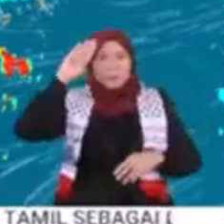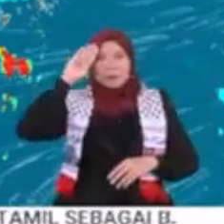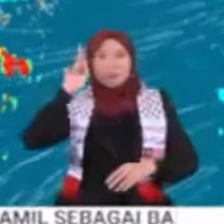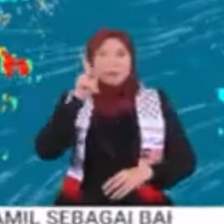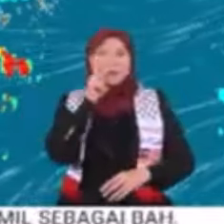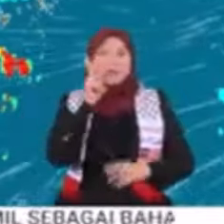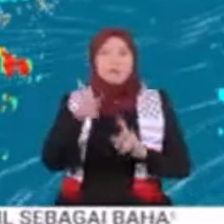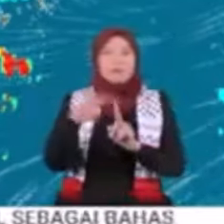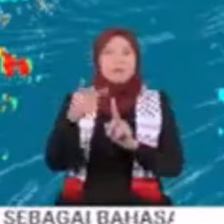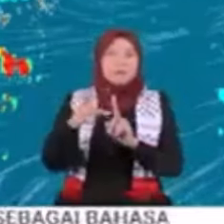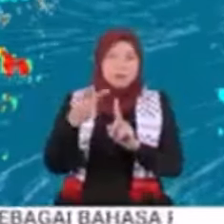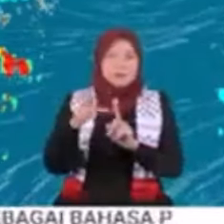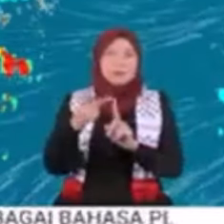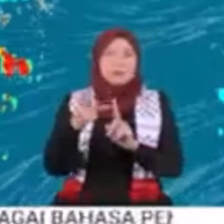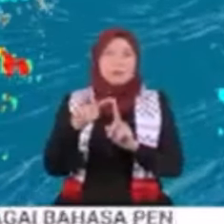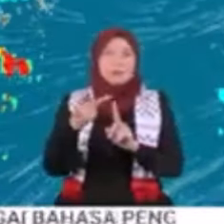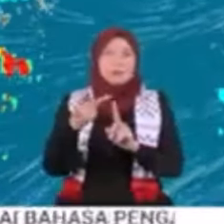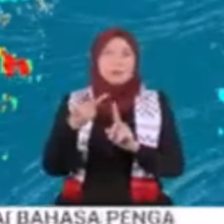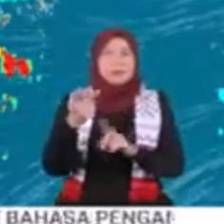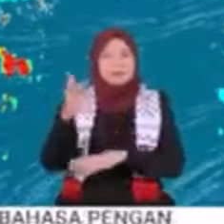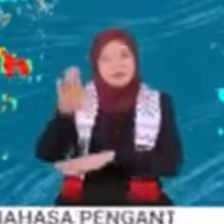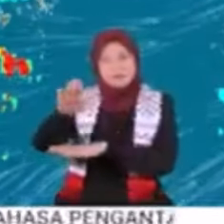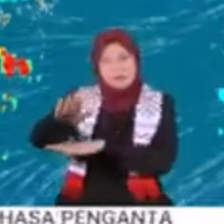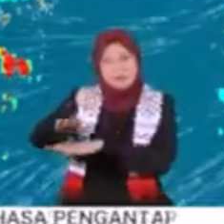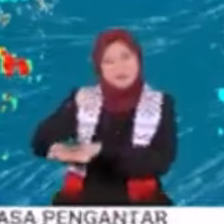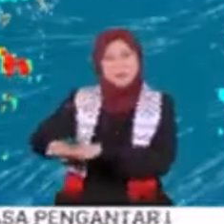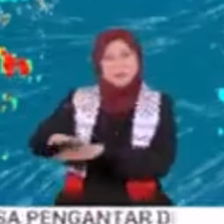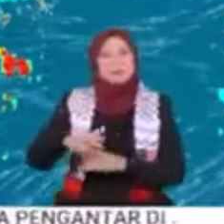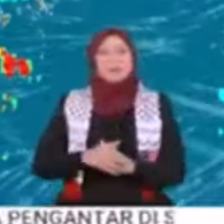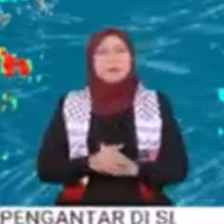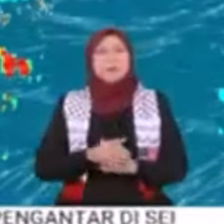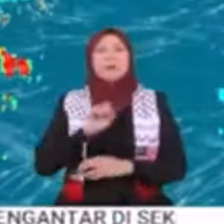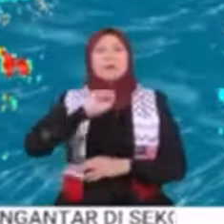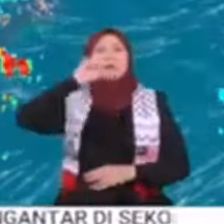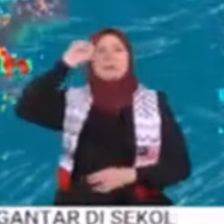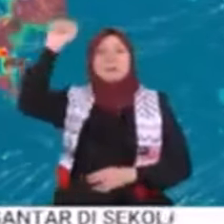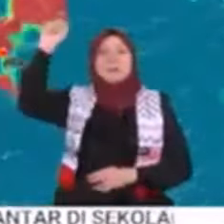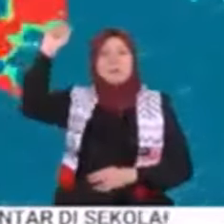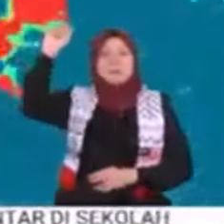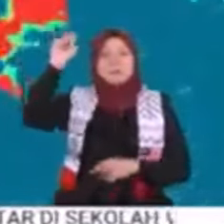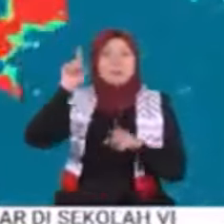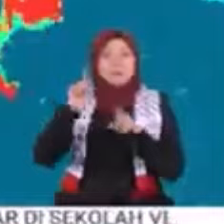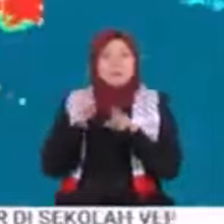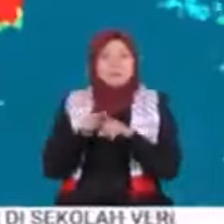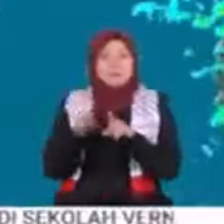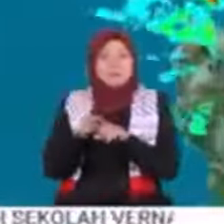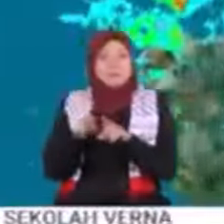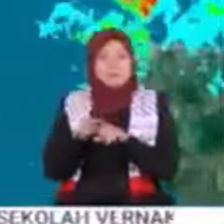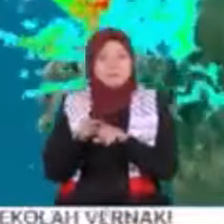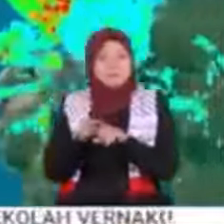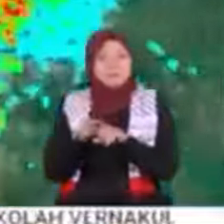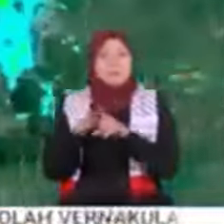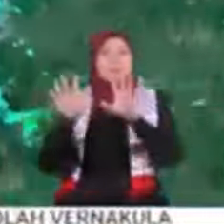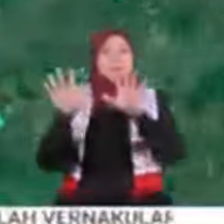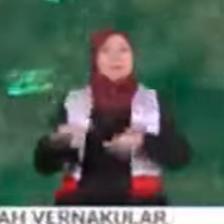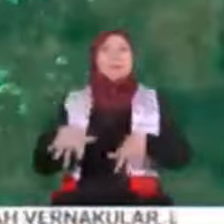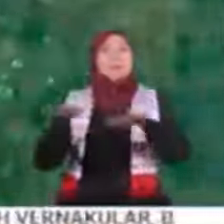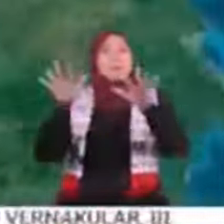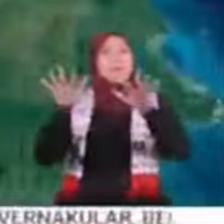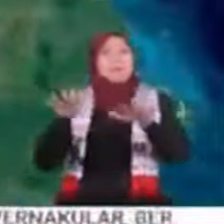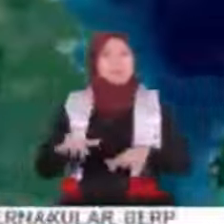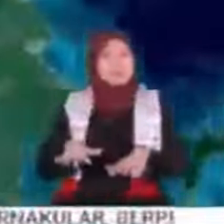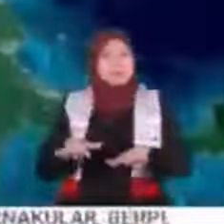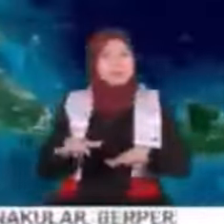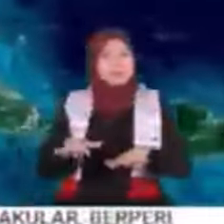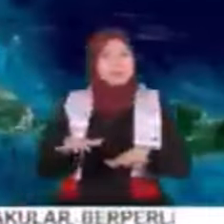Kedah dan juga Pulau Pinang pada lewat petang nanti. Bagi negeri Sabah juga dalam keadaan yang agak lembap kini berlaku